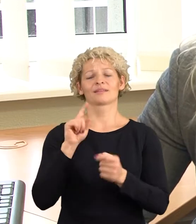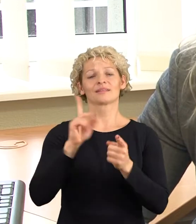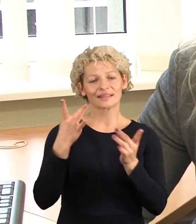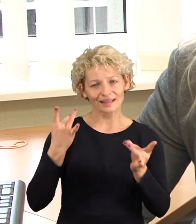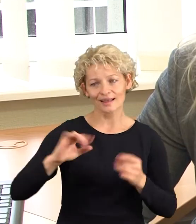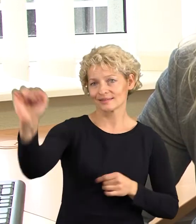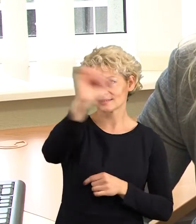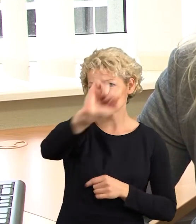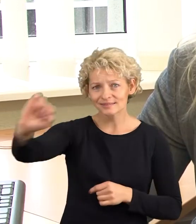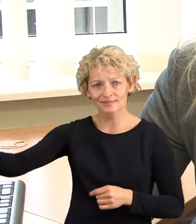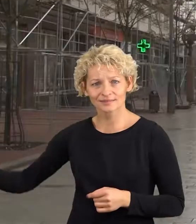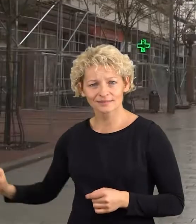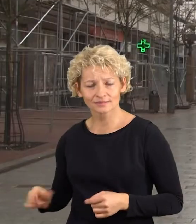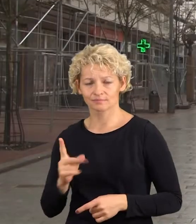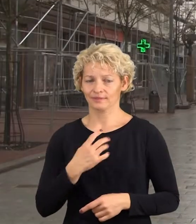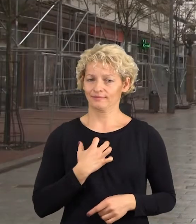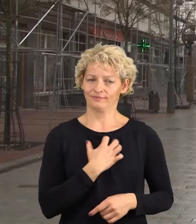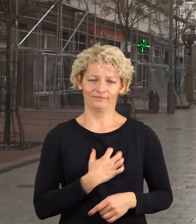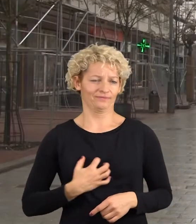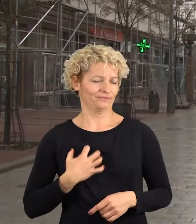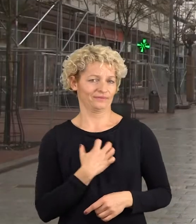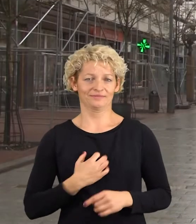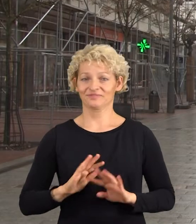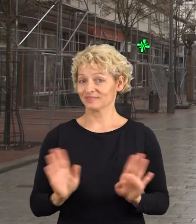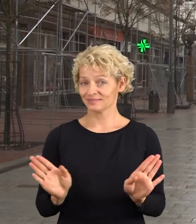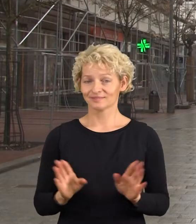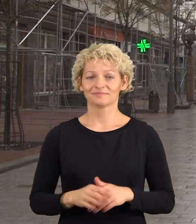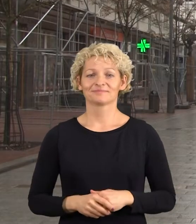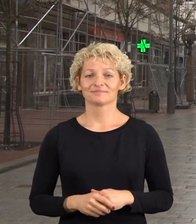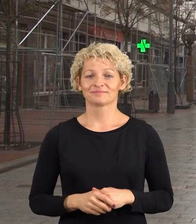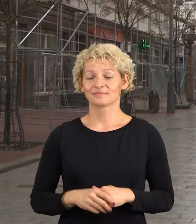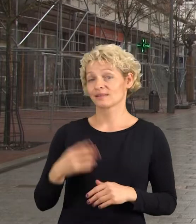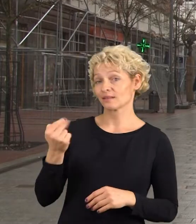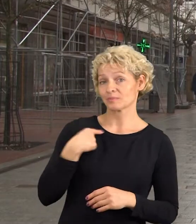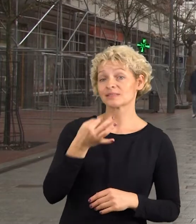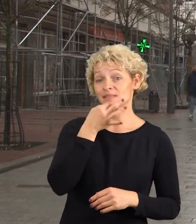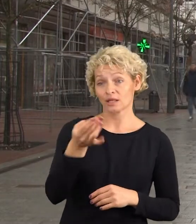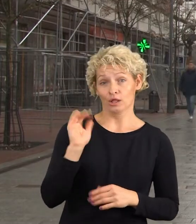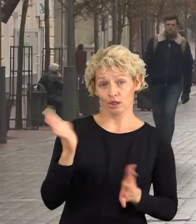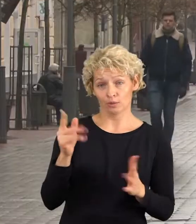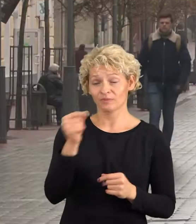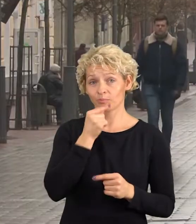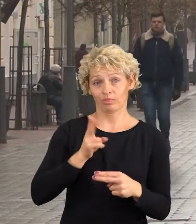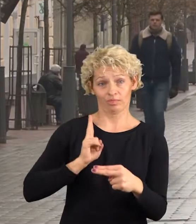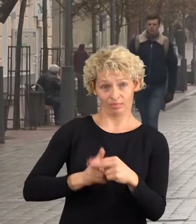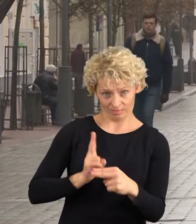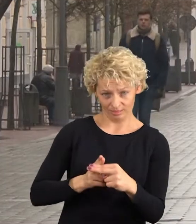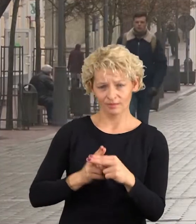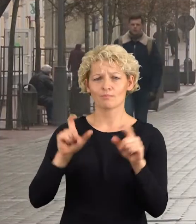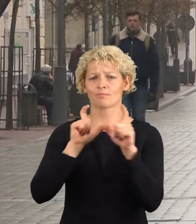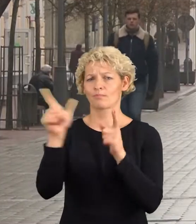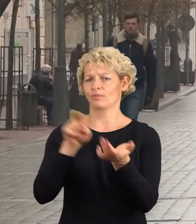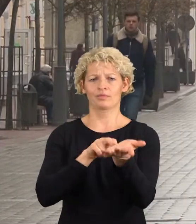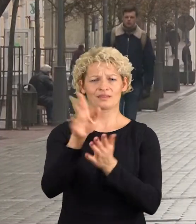Tikriausiai tiek būtų iš tų pagrindinių. Specialistai spėja, kad susirgus svarbiausia likti namuose, nevesti vaikų į ugdymo įstaigas, o